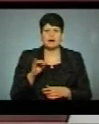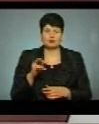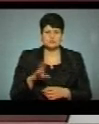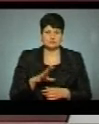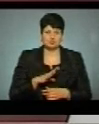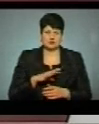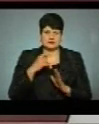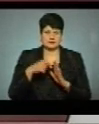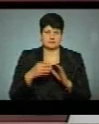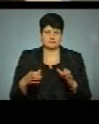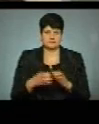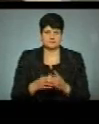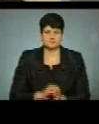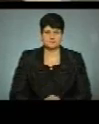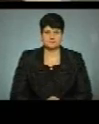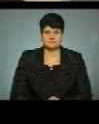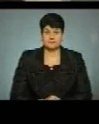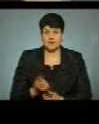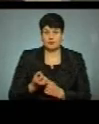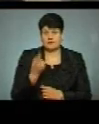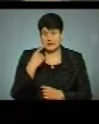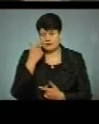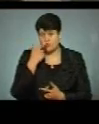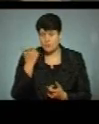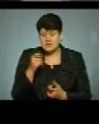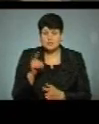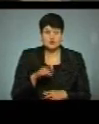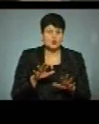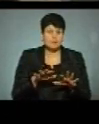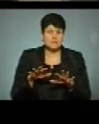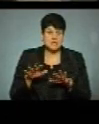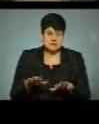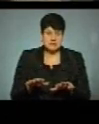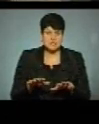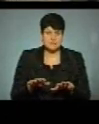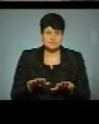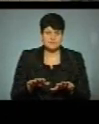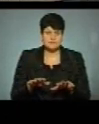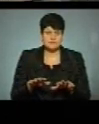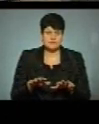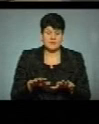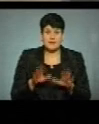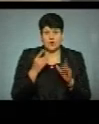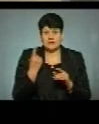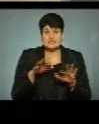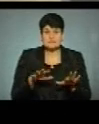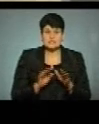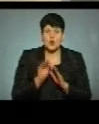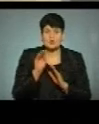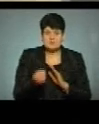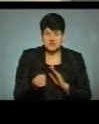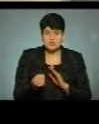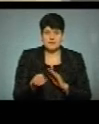наша знімальна група. Появилася така інформація, що місце розміщення, чи одне з місць розміщення, має